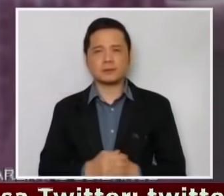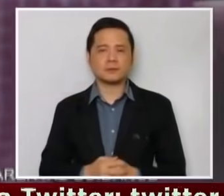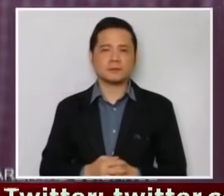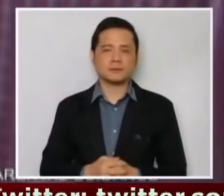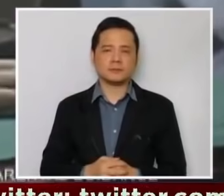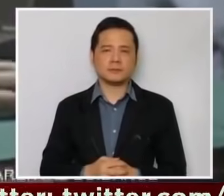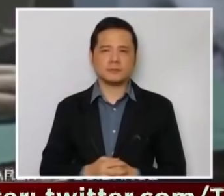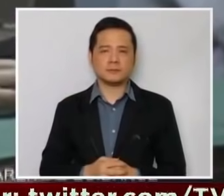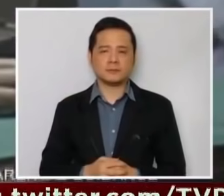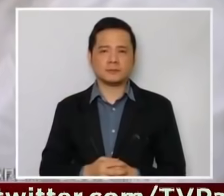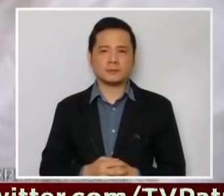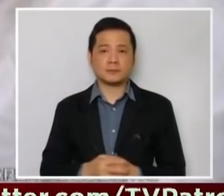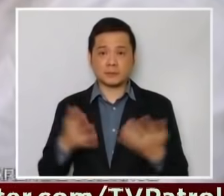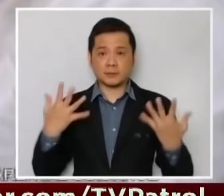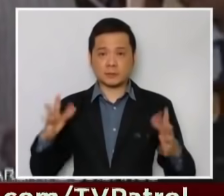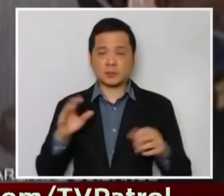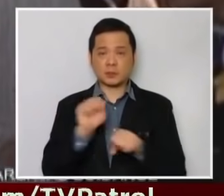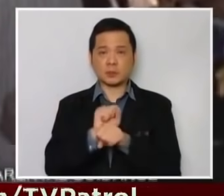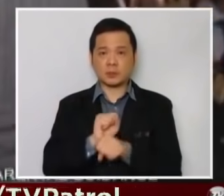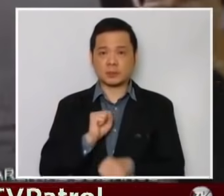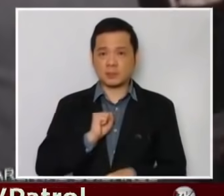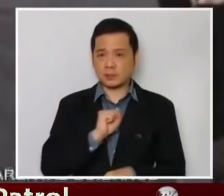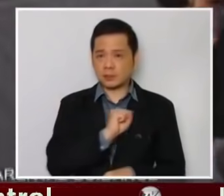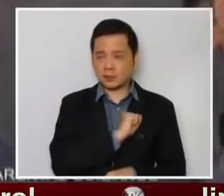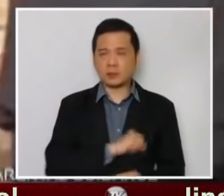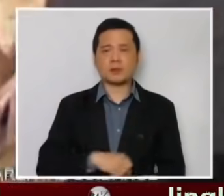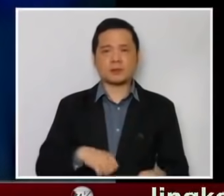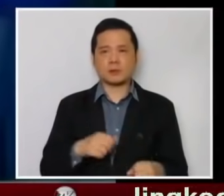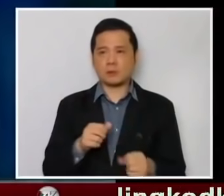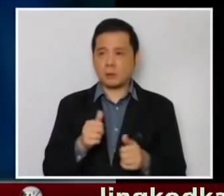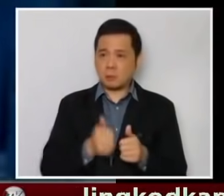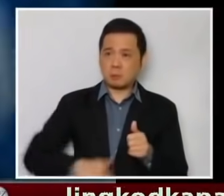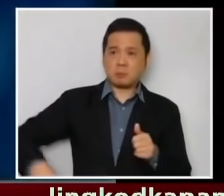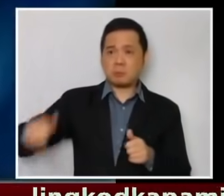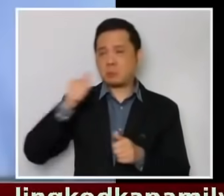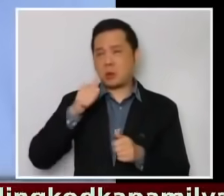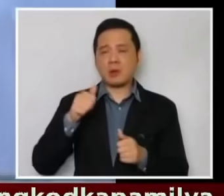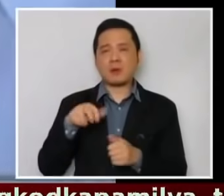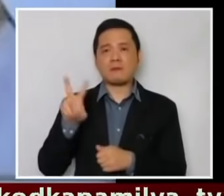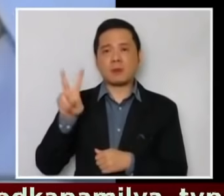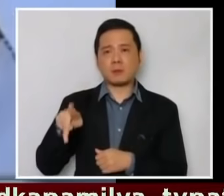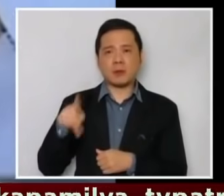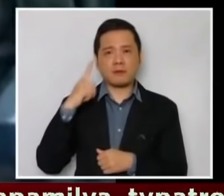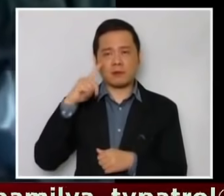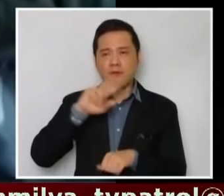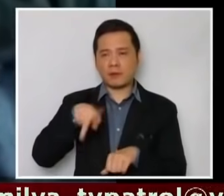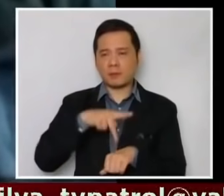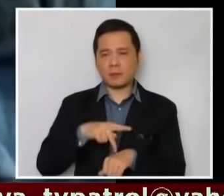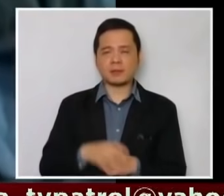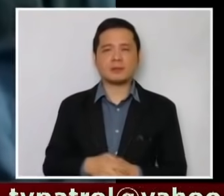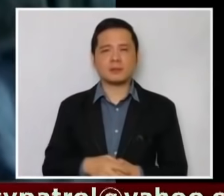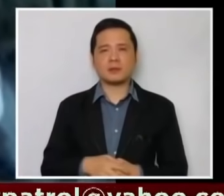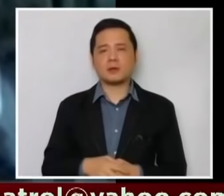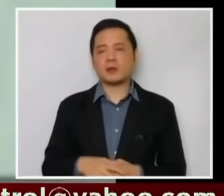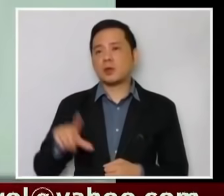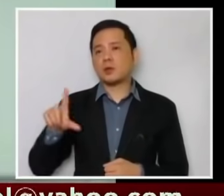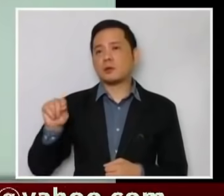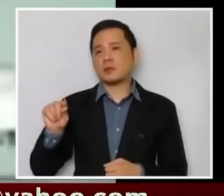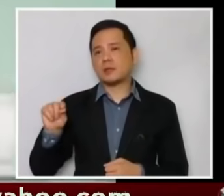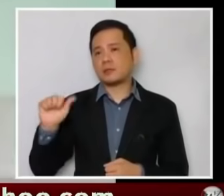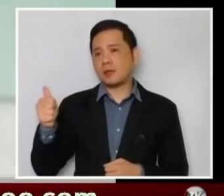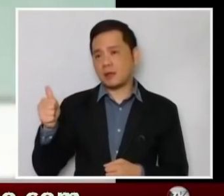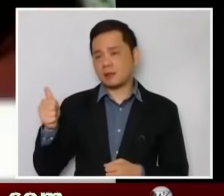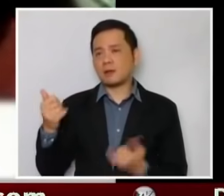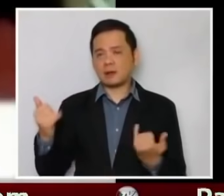Matapos maging senador at vice-presidente ng bansa, taong 2010, nagbalik ABS-CBN